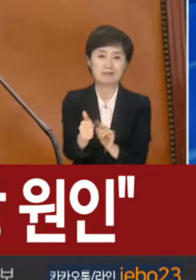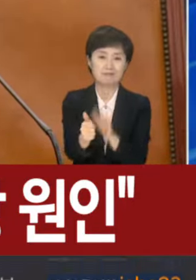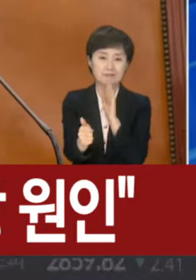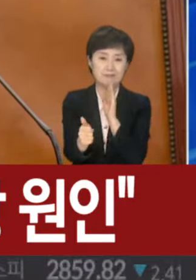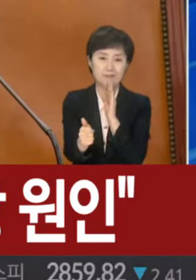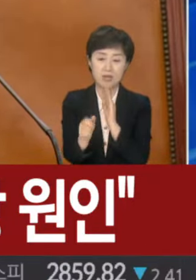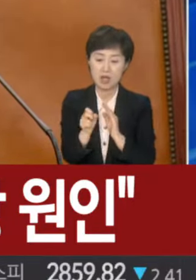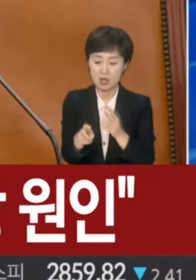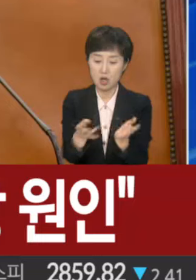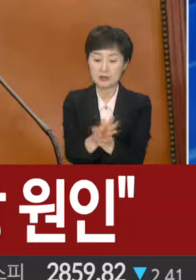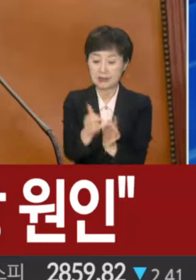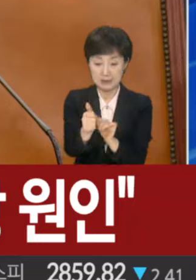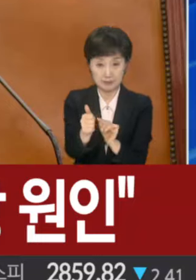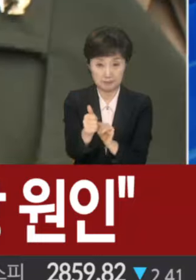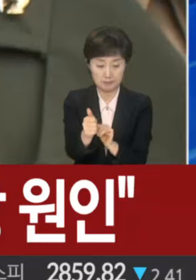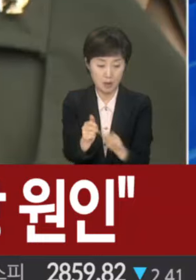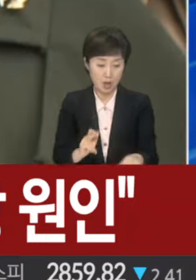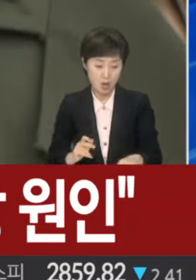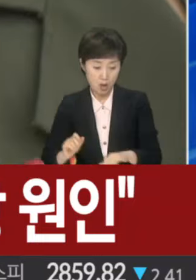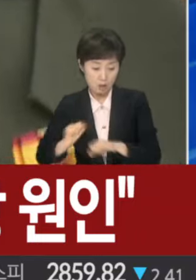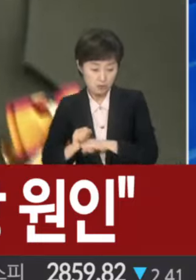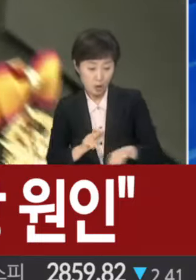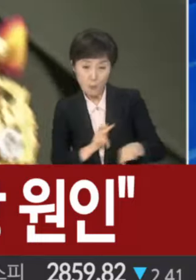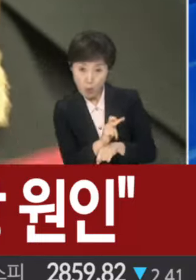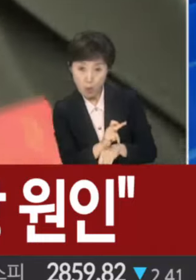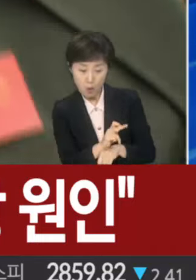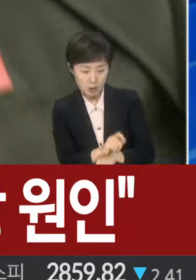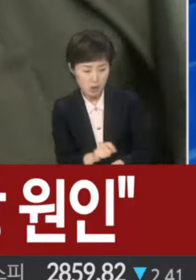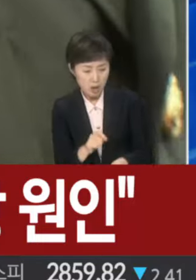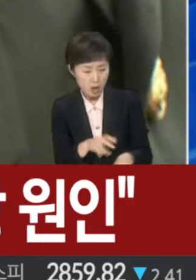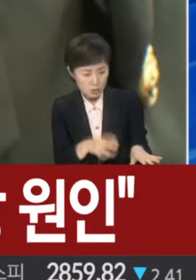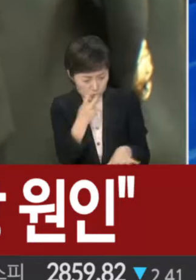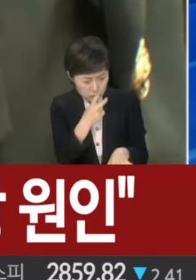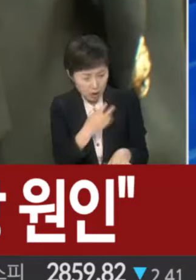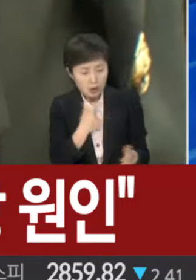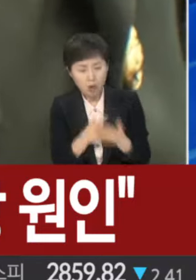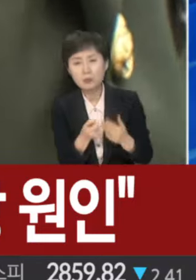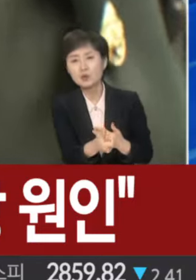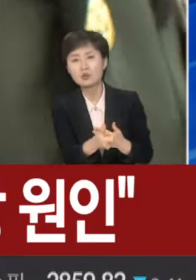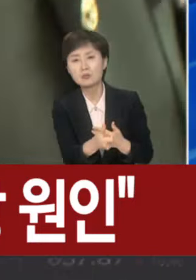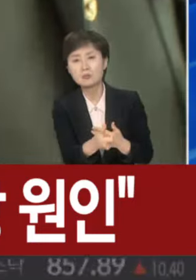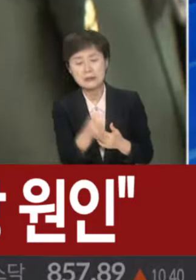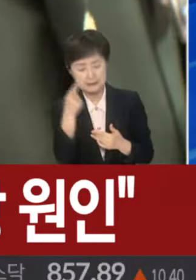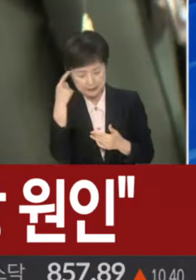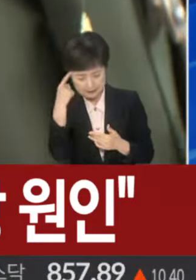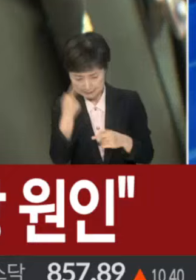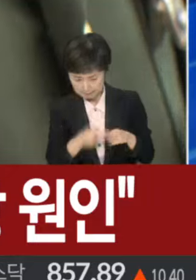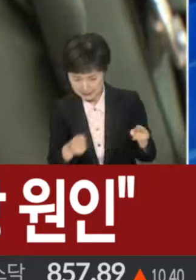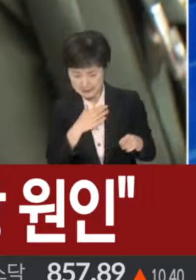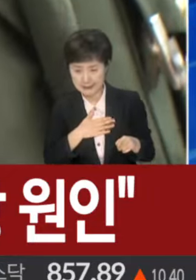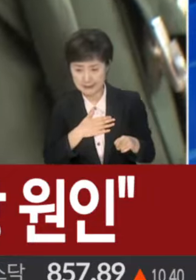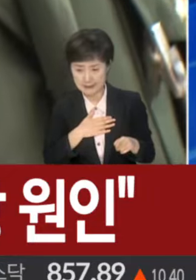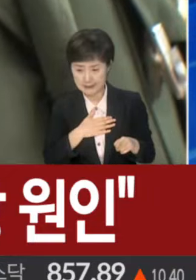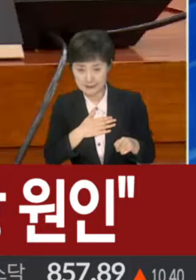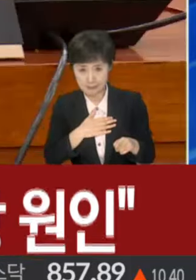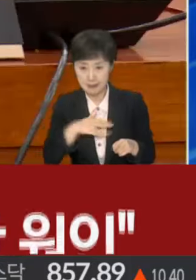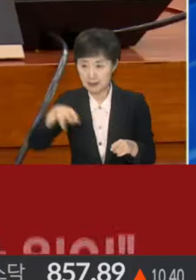그러니까 여단장이 이 포병의 특성상 수중수색 업무에 익숙하지 않다는 점까지 고려를 해서 뭐 적어도